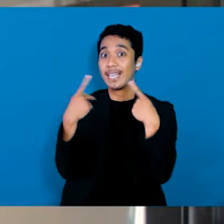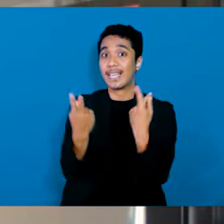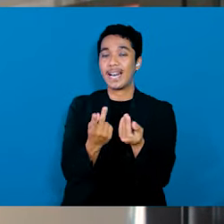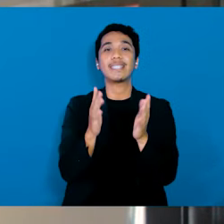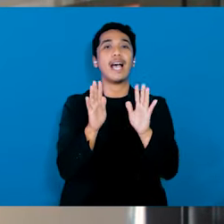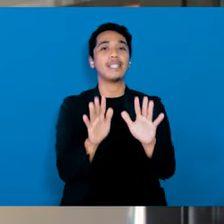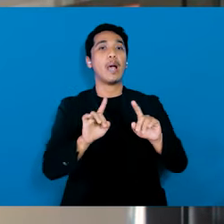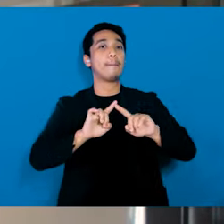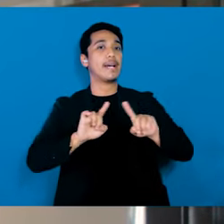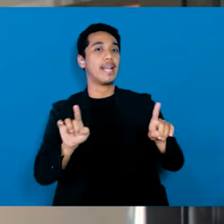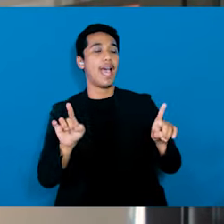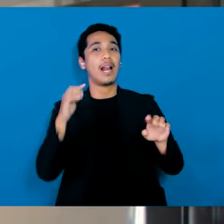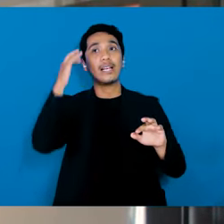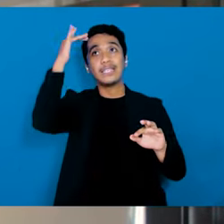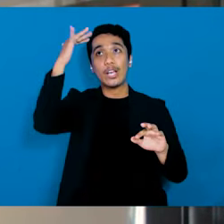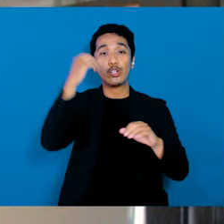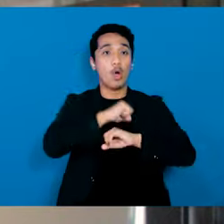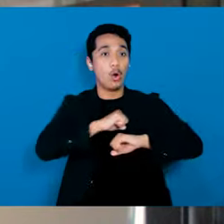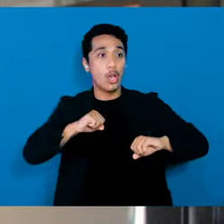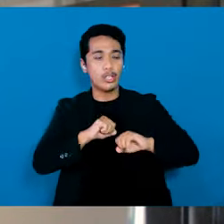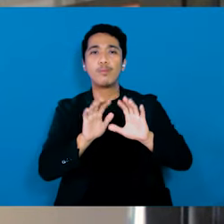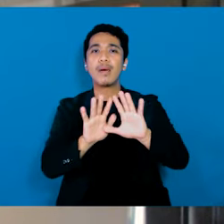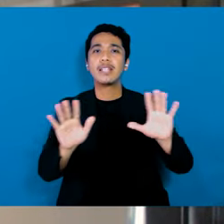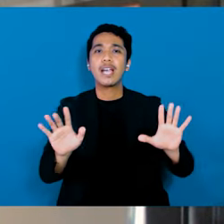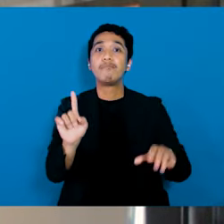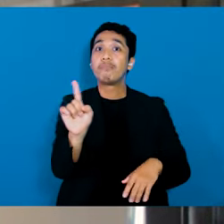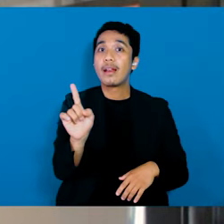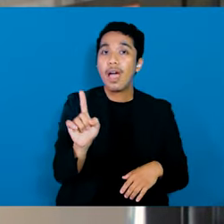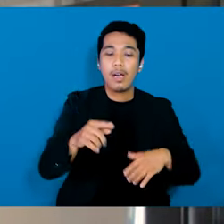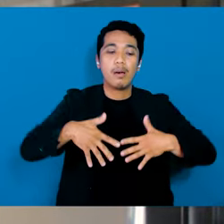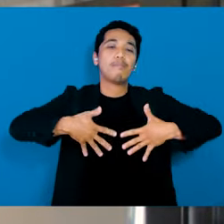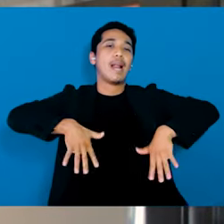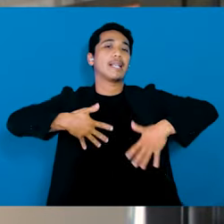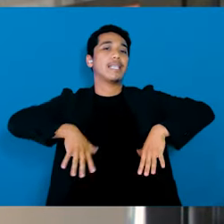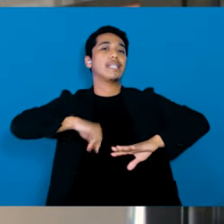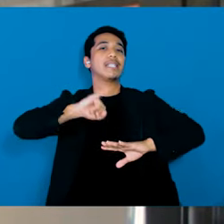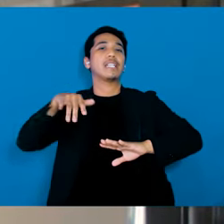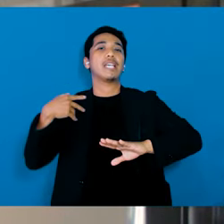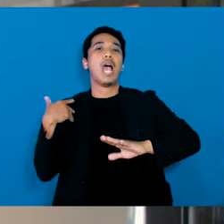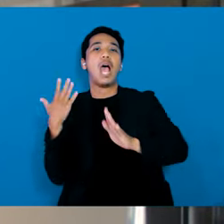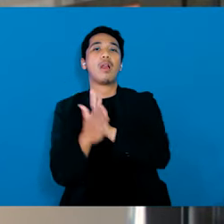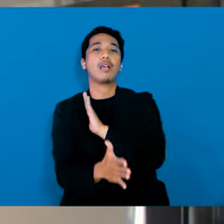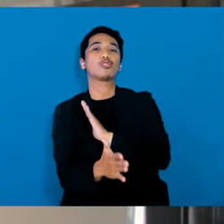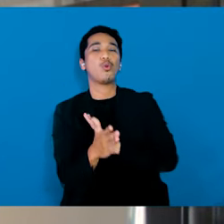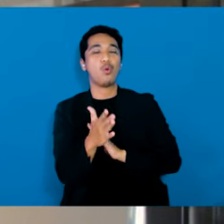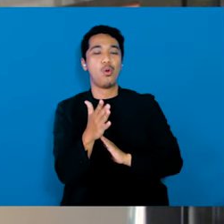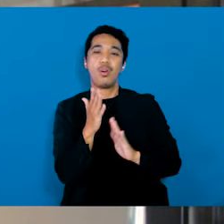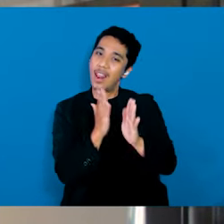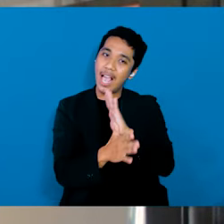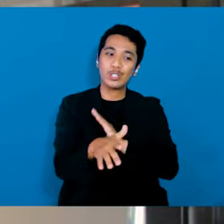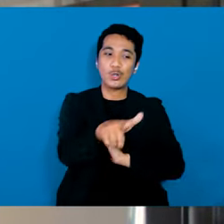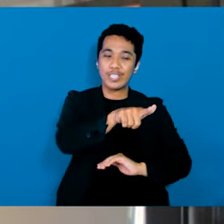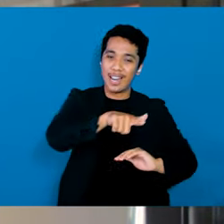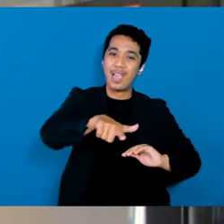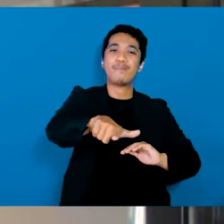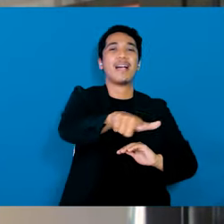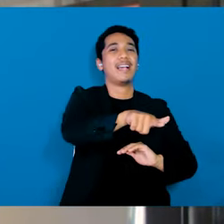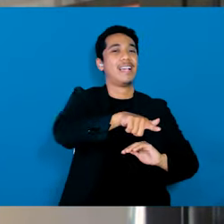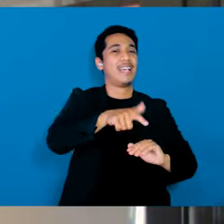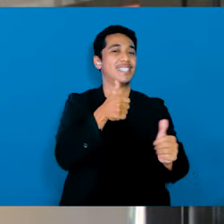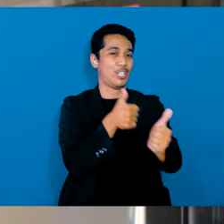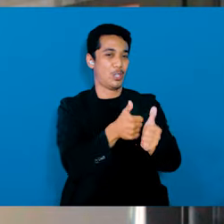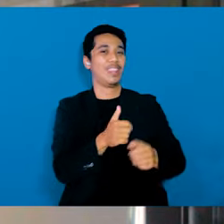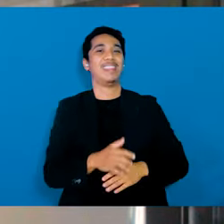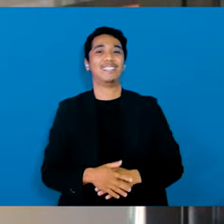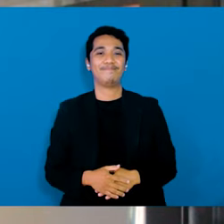kelas, padahal teorinya olahraga itu lebih banyak di praktek, sehingga memang harus turun ke ini ya, apa namanya,